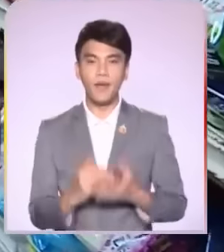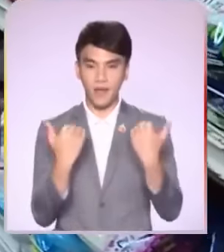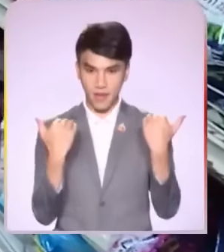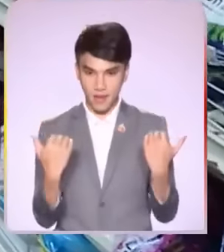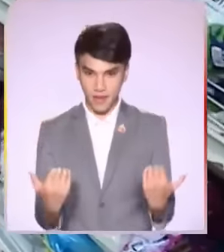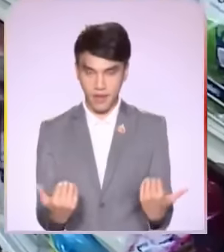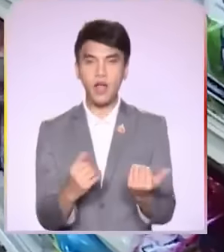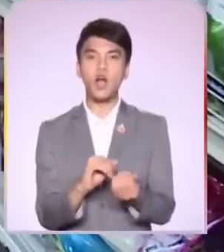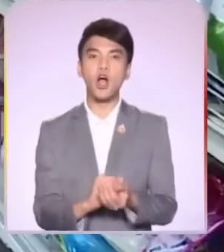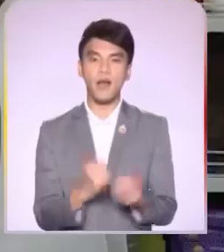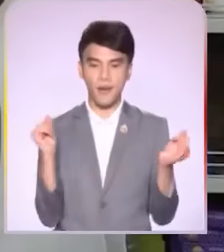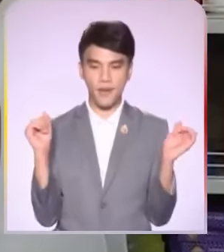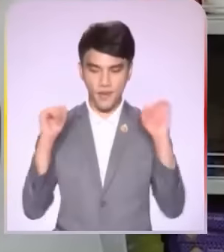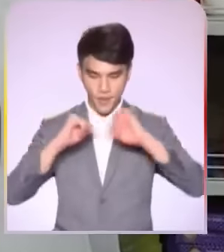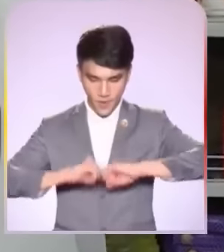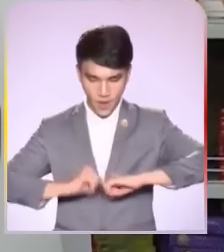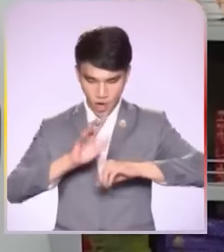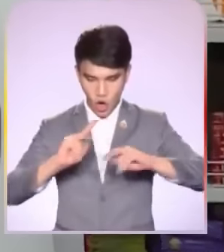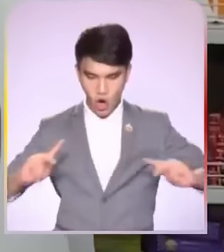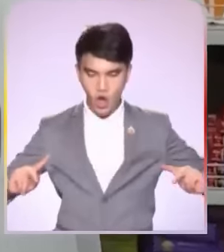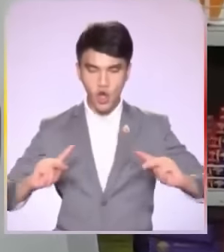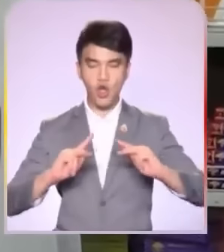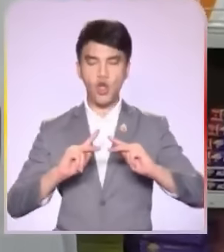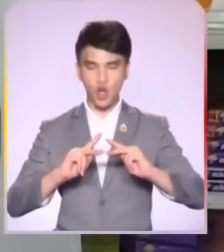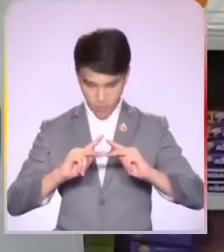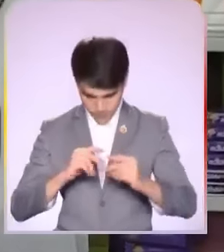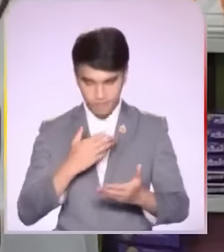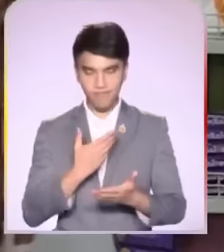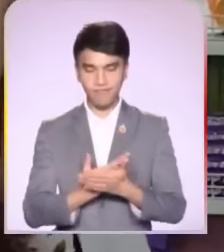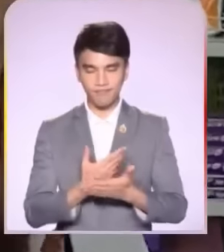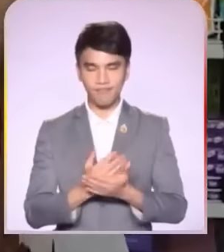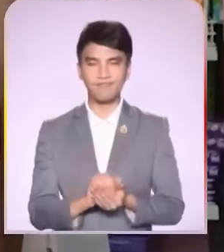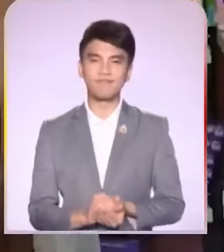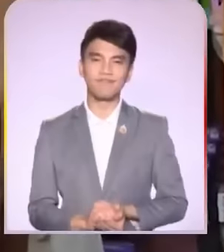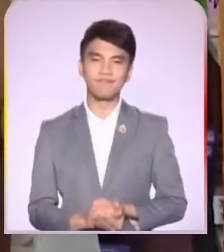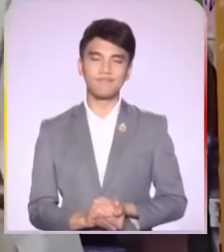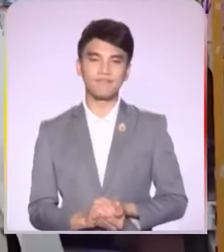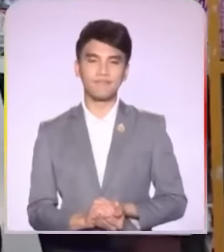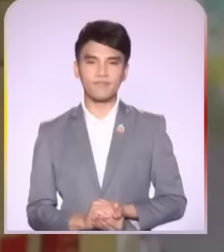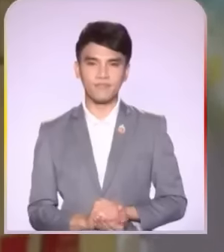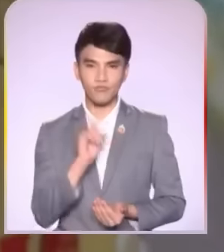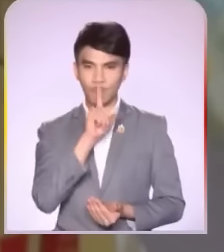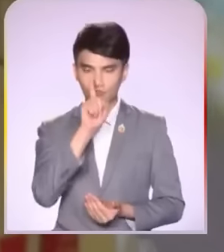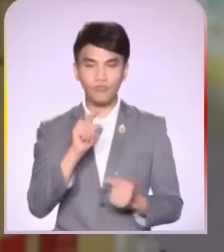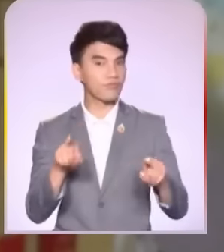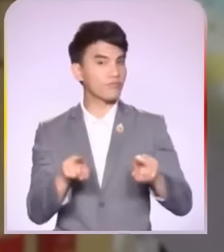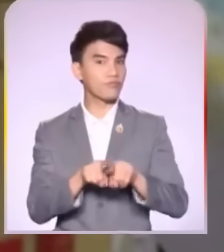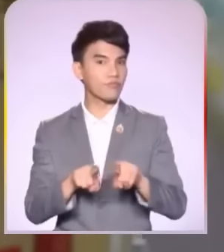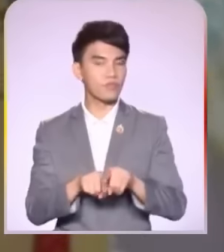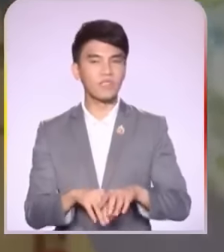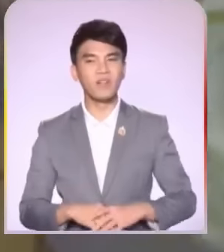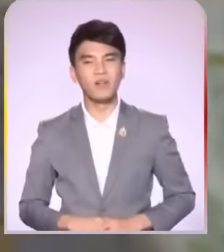ามก็ขึ้นอยู่กับการตัดสินใจของกระทรวงการคลังอีกครั้งหนึ่งฮะ แล้วทีนี้ก็มีคำถามต่อแบบนี้ว่า